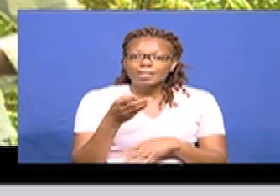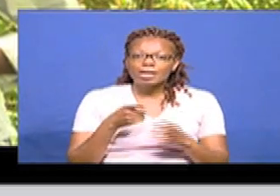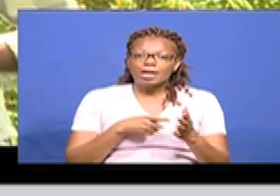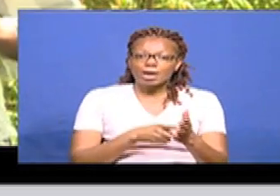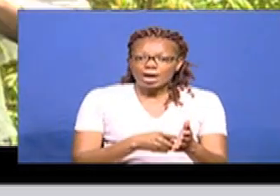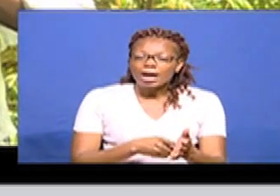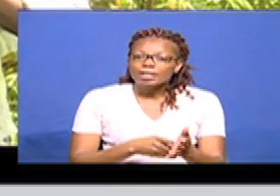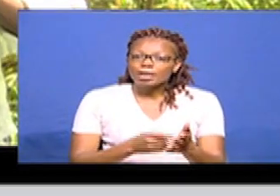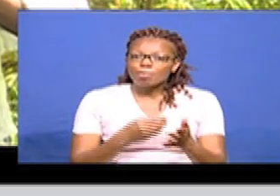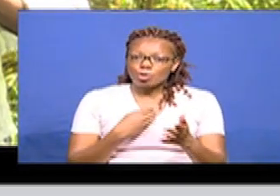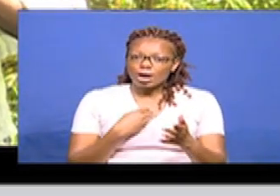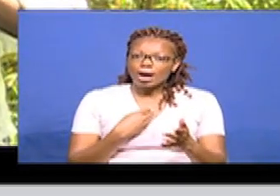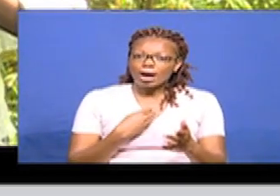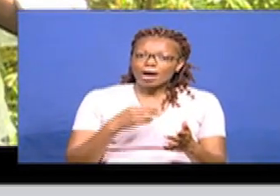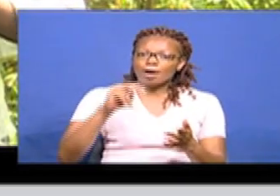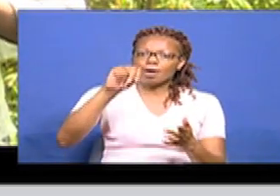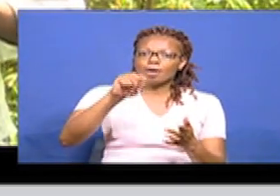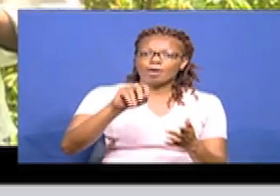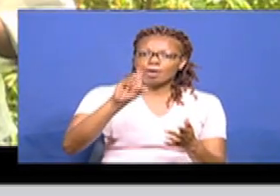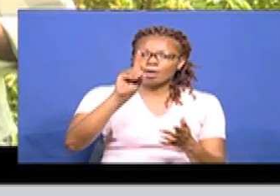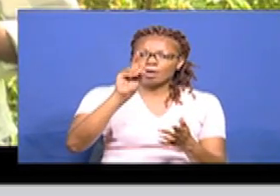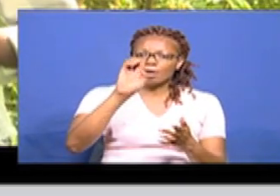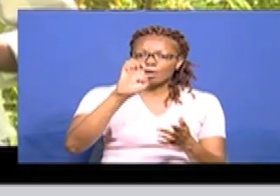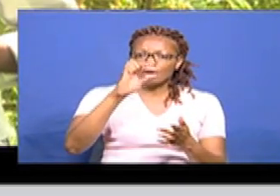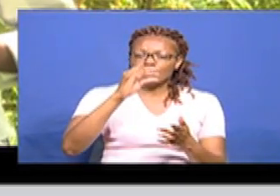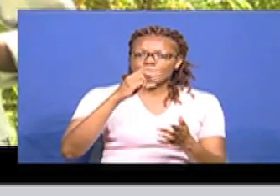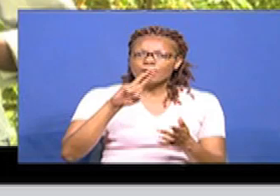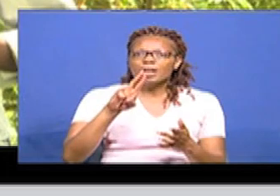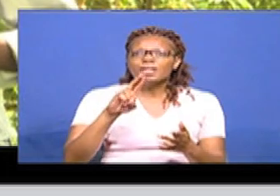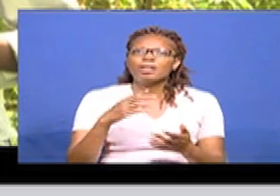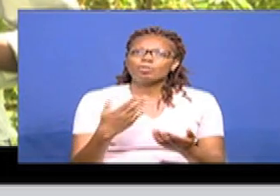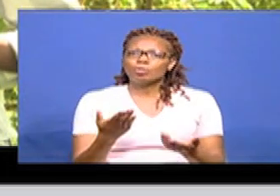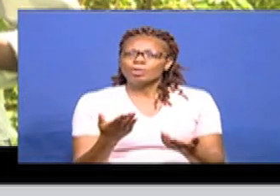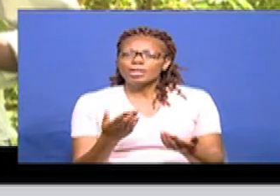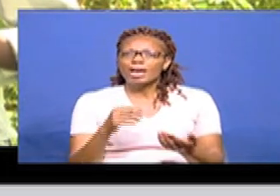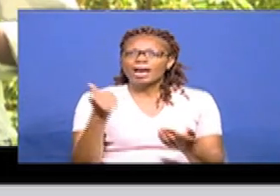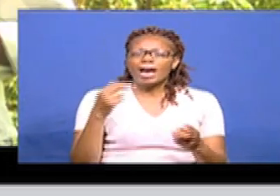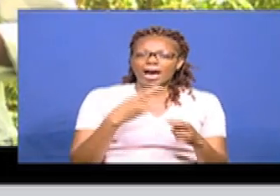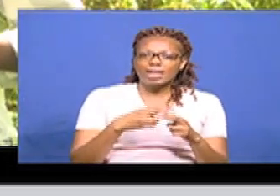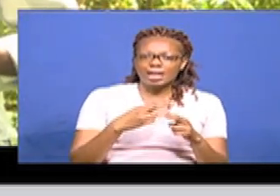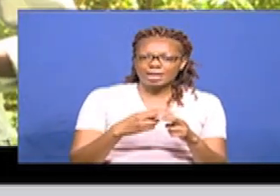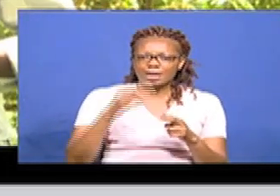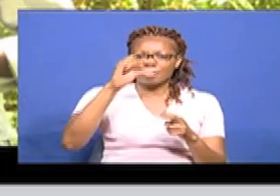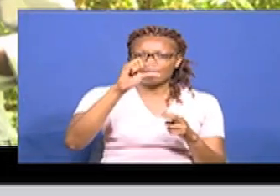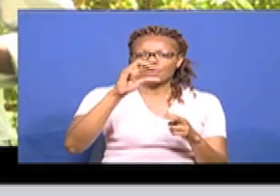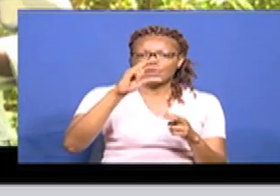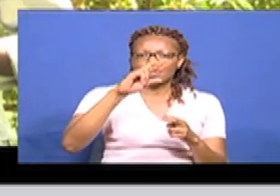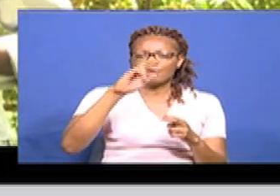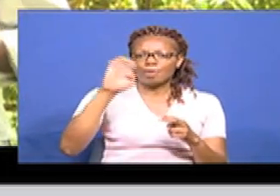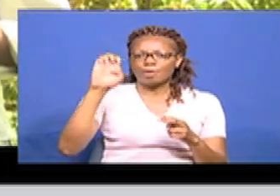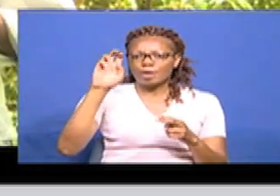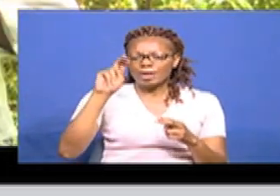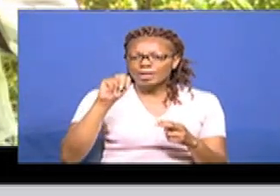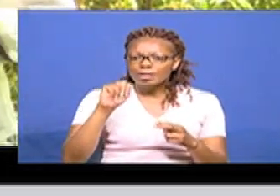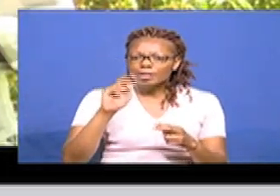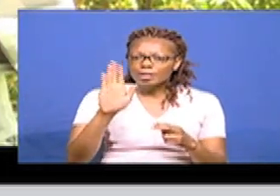porojo. Porojo huchukua muda mfupi kukua. Na hivyo ikiwa wakulima watazingatia kupanda porojo katika maeneo kame